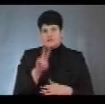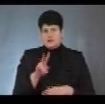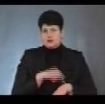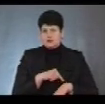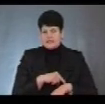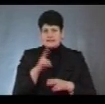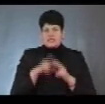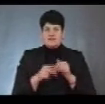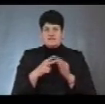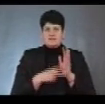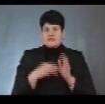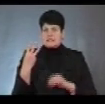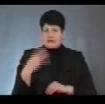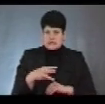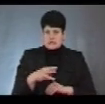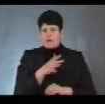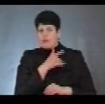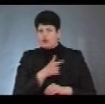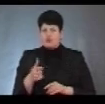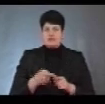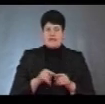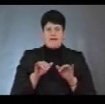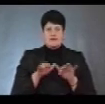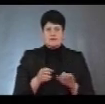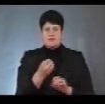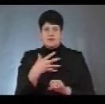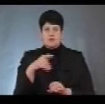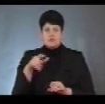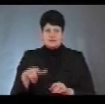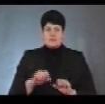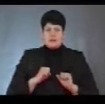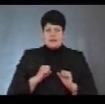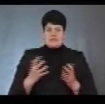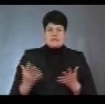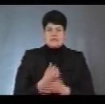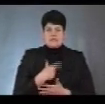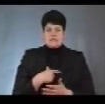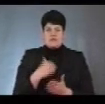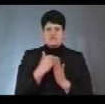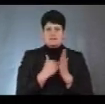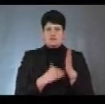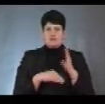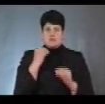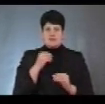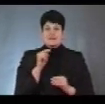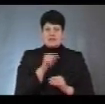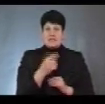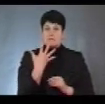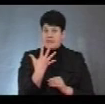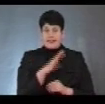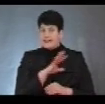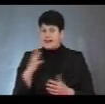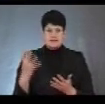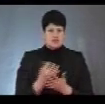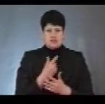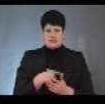о 17:30. Впродовж цієї акції 15 осіб намагалися знайти себе у списку виборців. Із них 5 не знайшли себе у